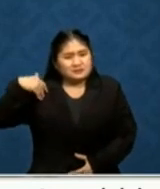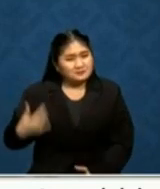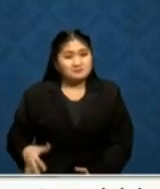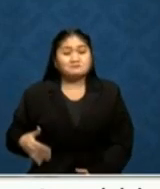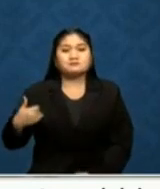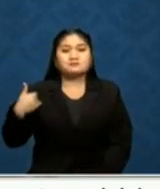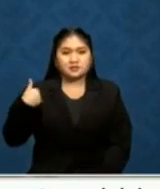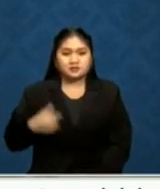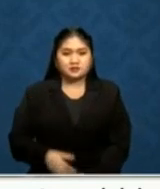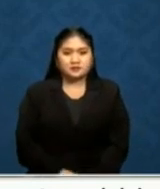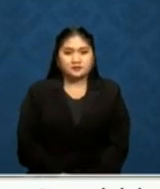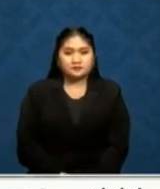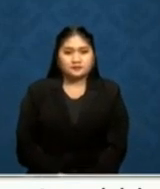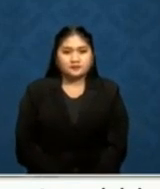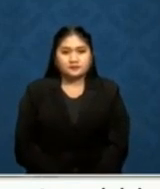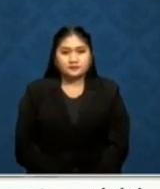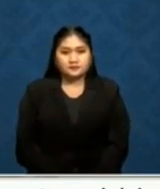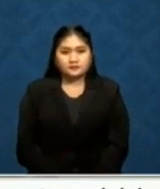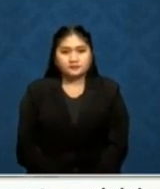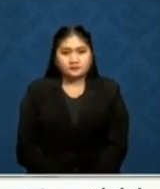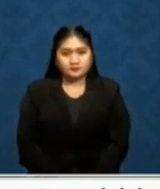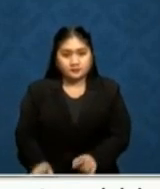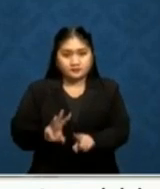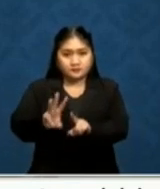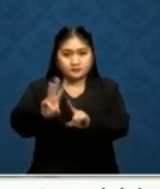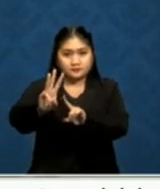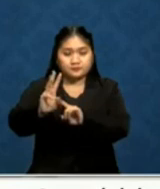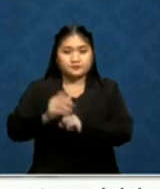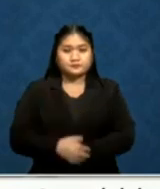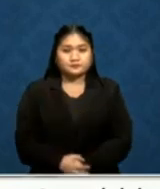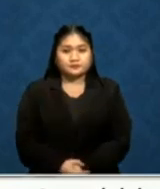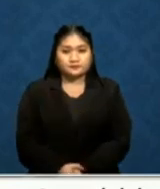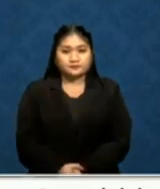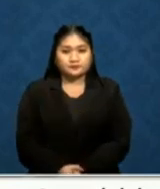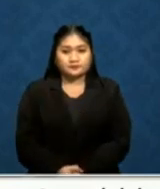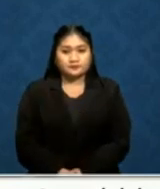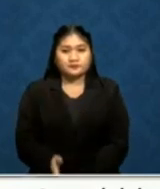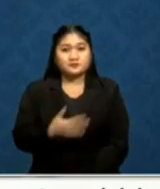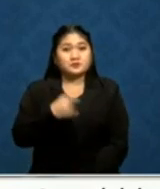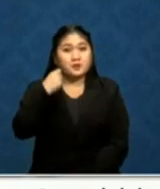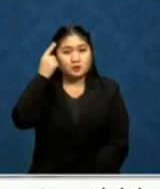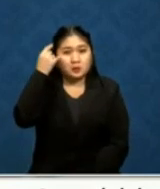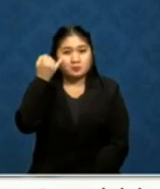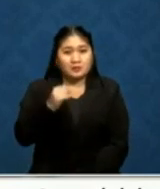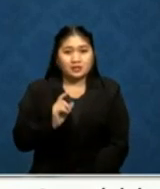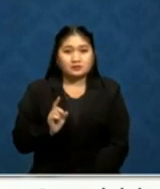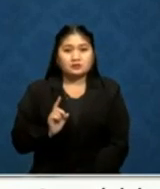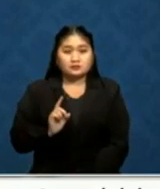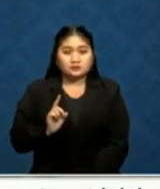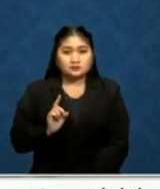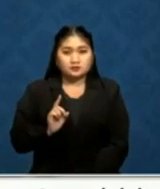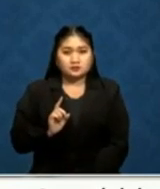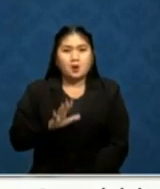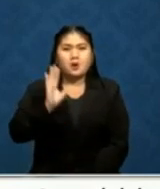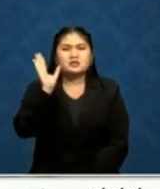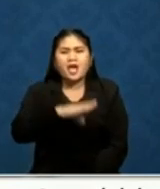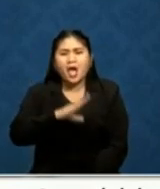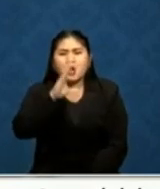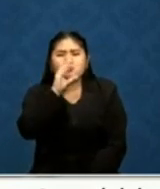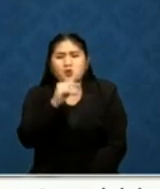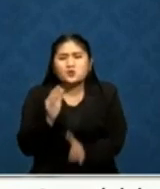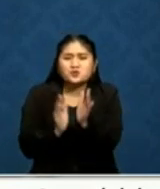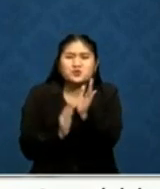ายใจค่ะประการที่6ค่ะเรามักจะเข้าใจผิดว่าก็แค่พูดชมนิด